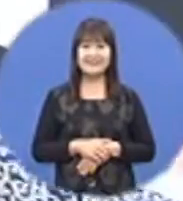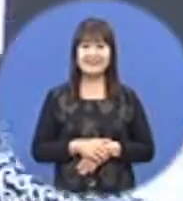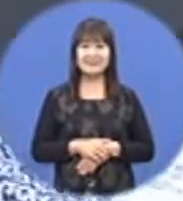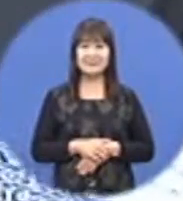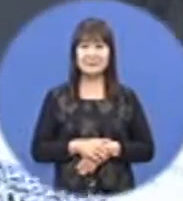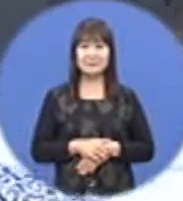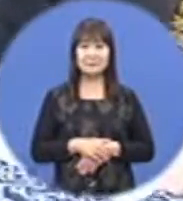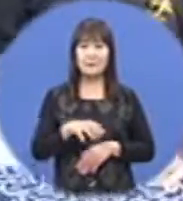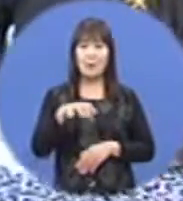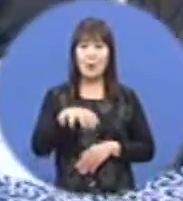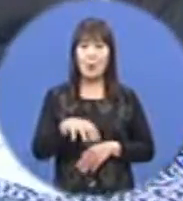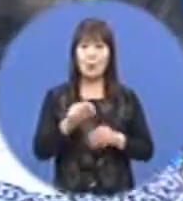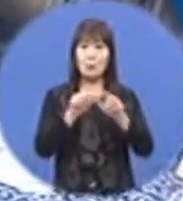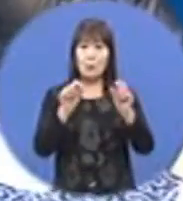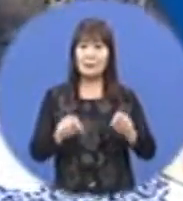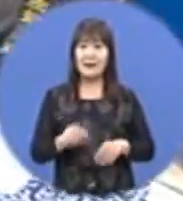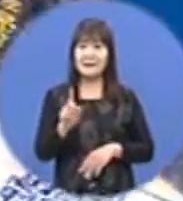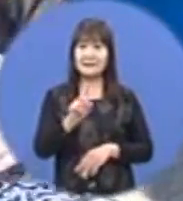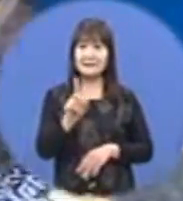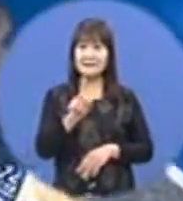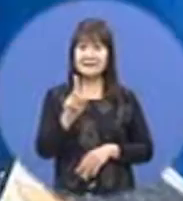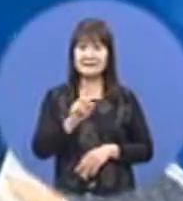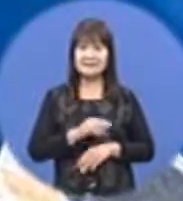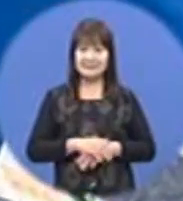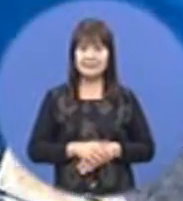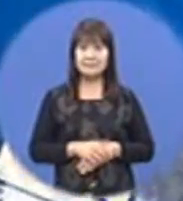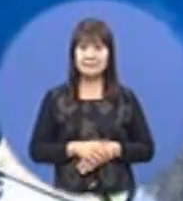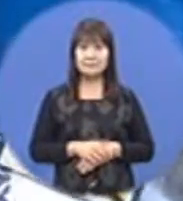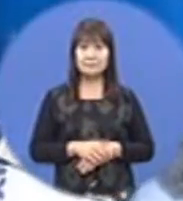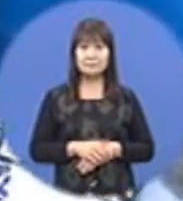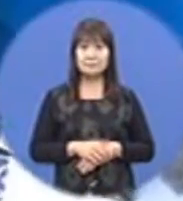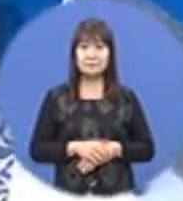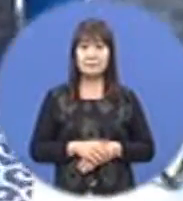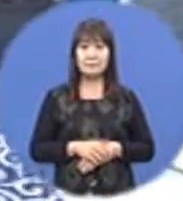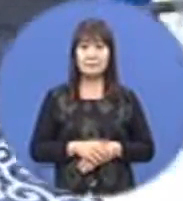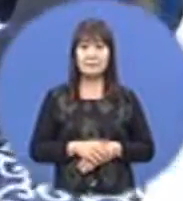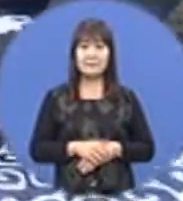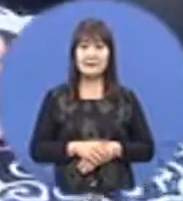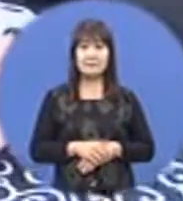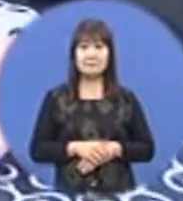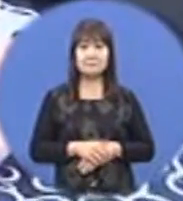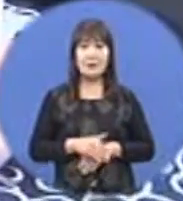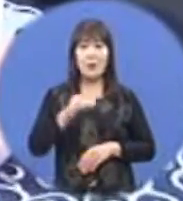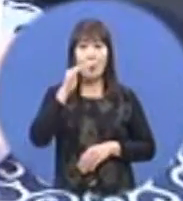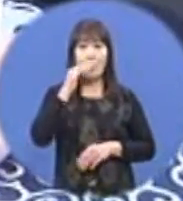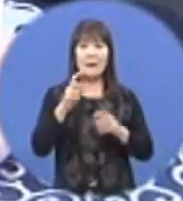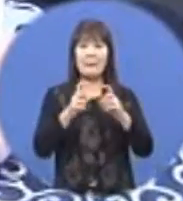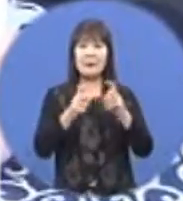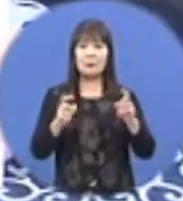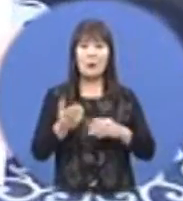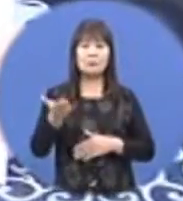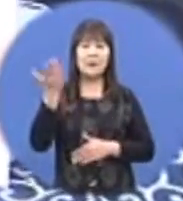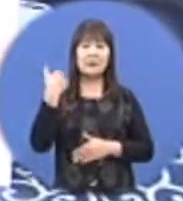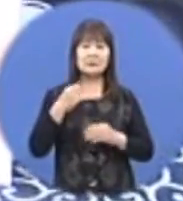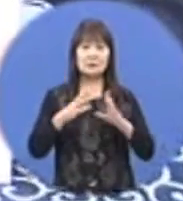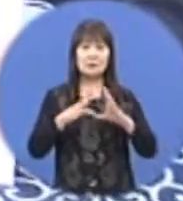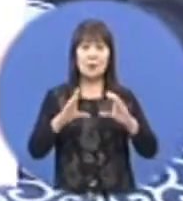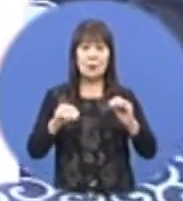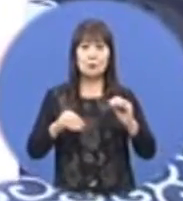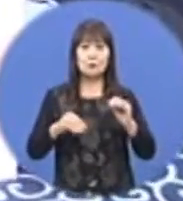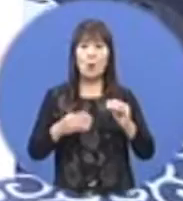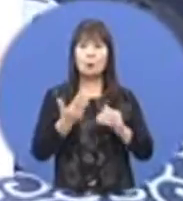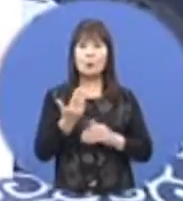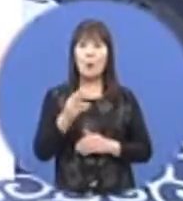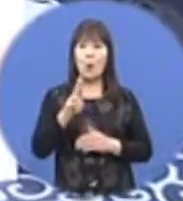ではここはどんな問題でしょう。 はい、問題を出します。じゃじゃん。和歌山城は昔